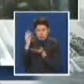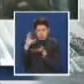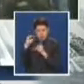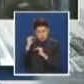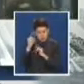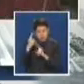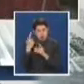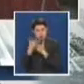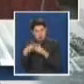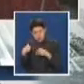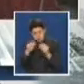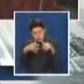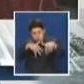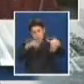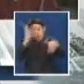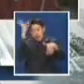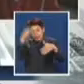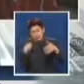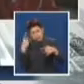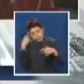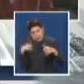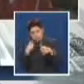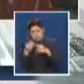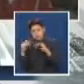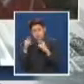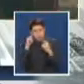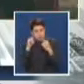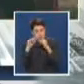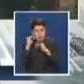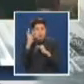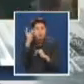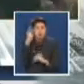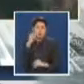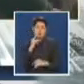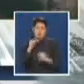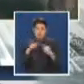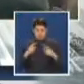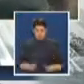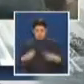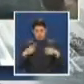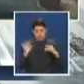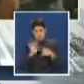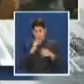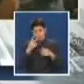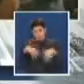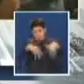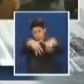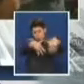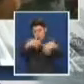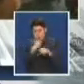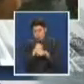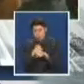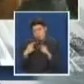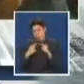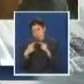ายกรณีเลยเนี่ยจะถึงมือประชาชนเมื่อไหร่คะ จริงๆแล้วเนี่ยความช่วยเหลือเรื่องการดำรงชีวิตขณะนี้ยังต้องทำต่อเนื่องนะครับในหล